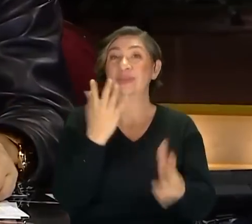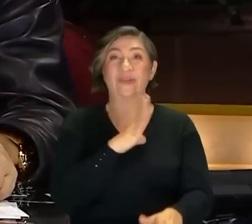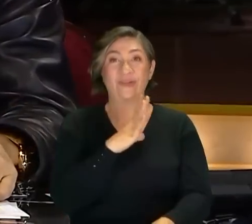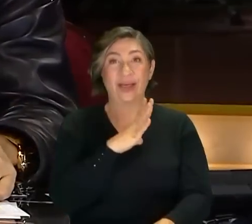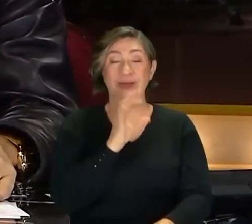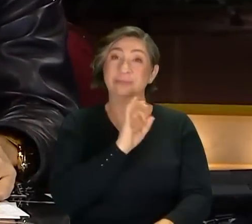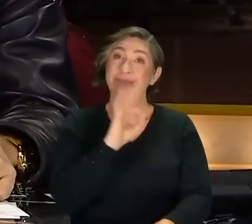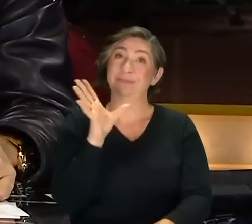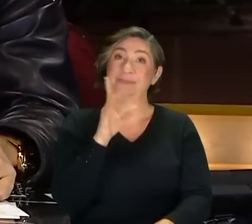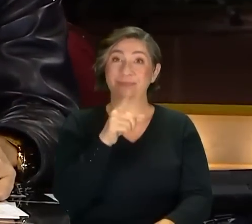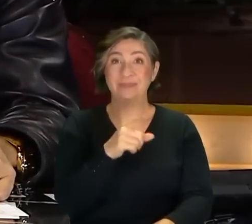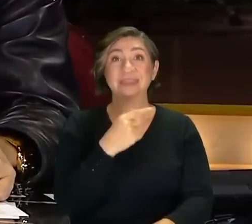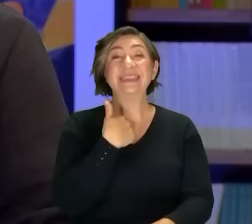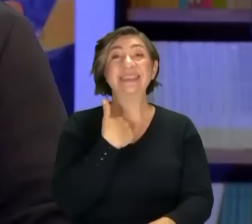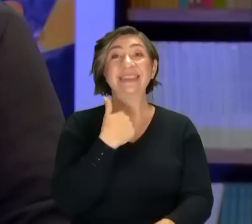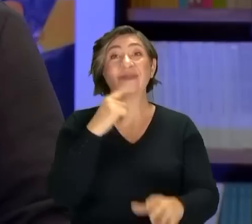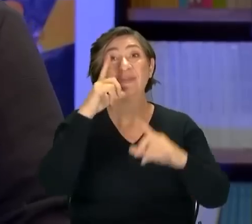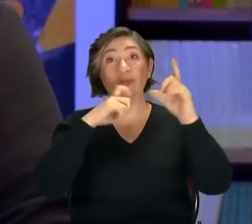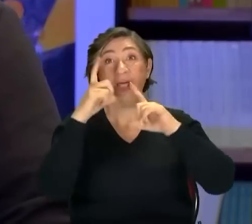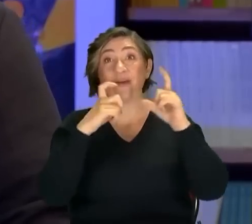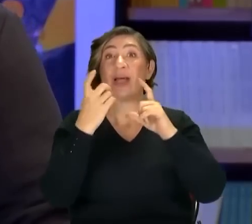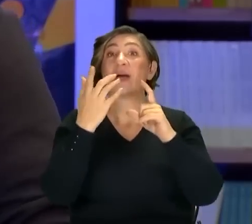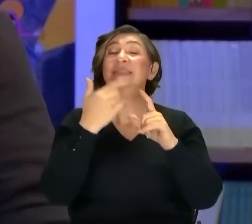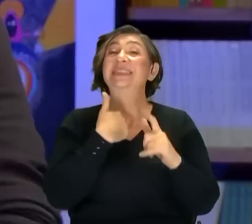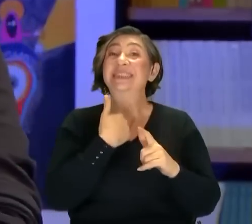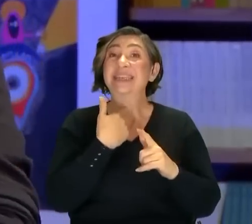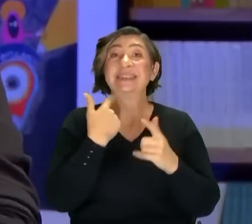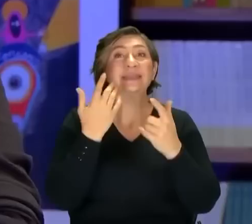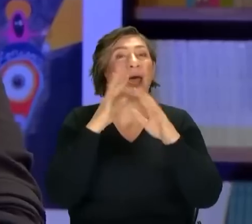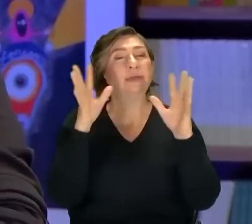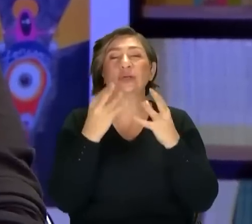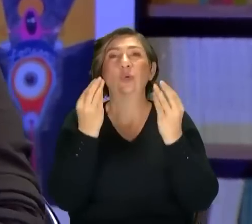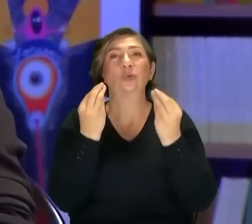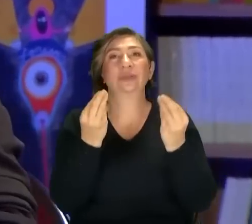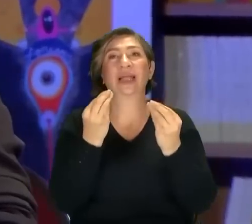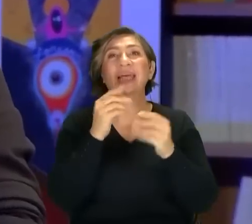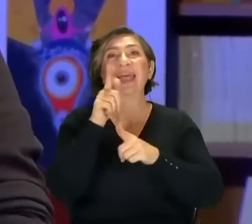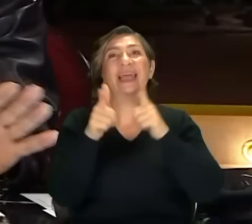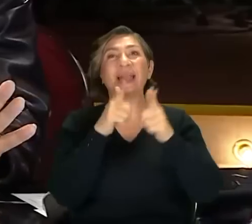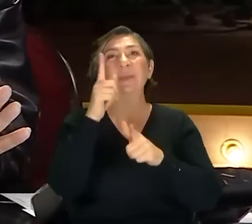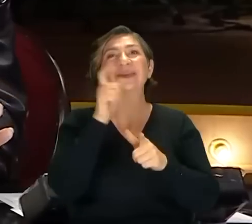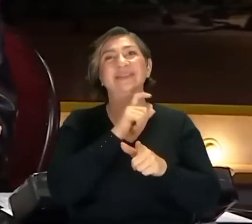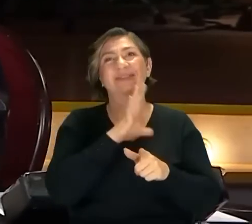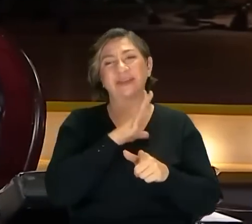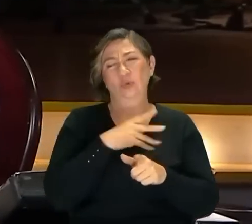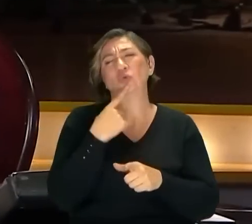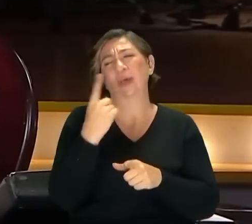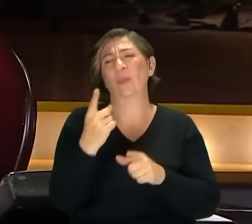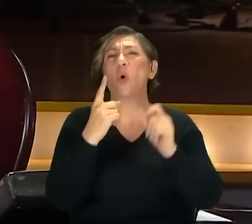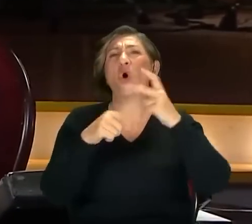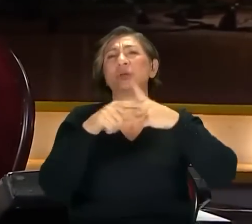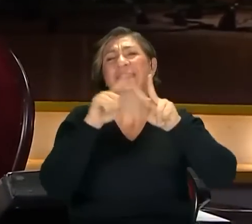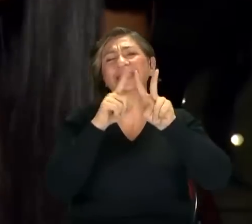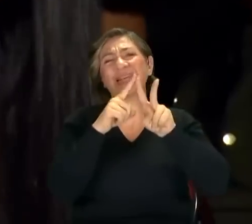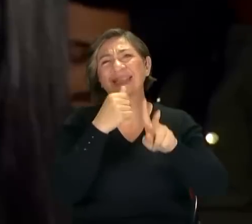var. Çok güzel. Fotoğraflar çok güzel. Her şey çok güzel. Her şey çok güzel. Klipte aksayan tek şeyi sana söyledim. Onun